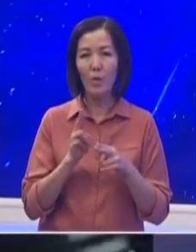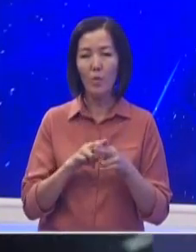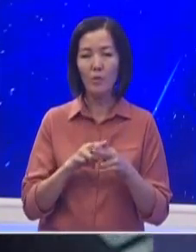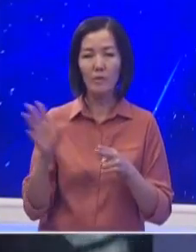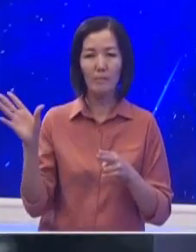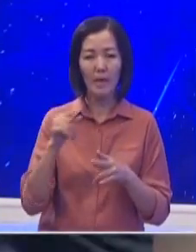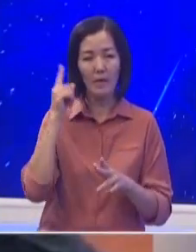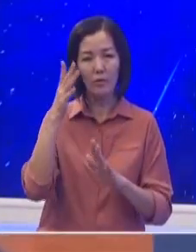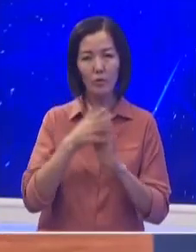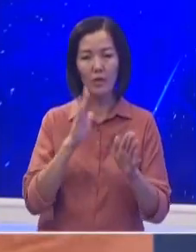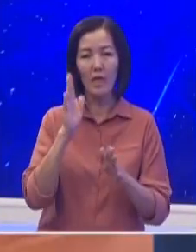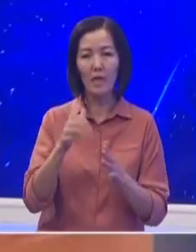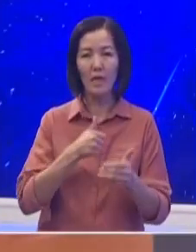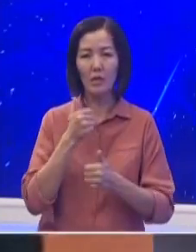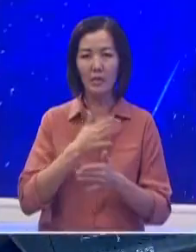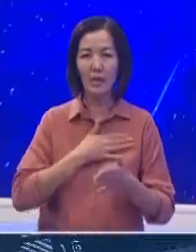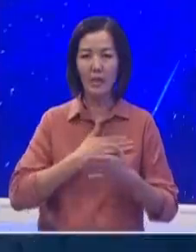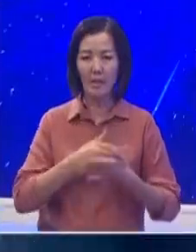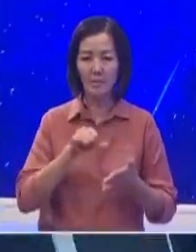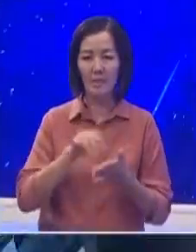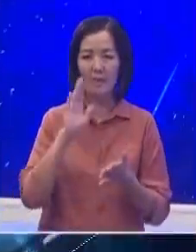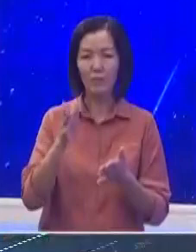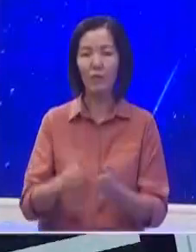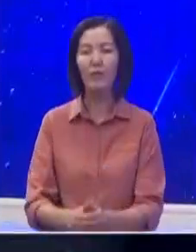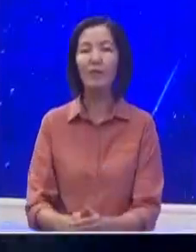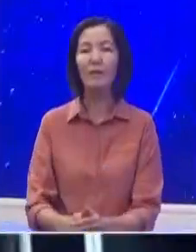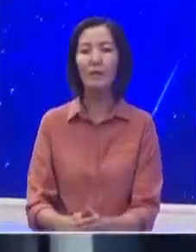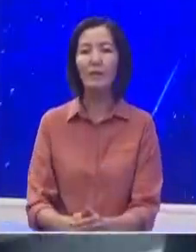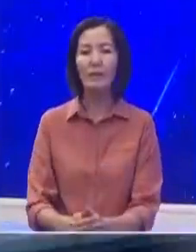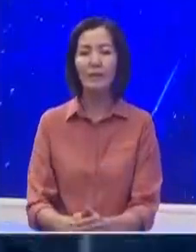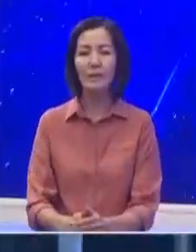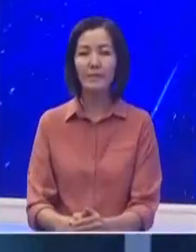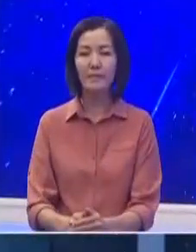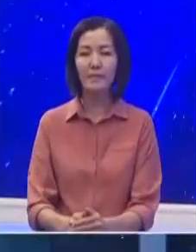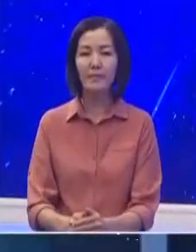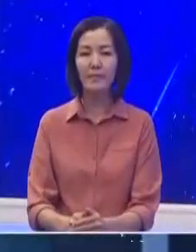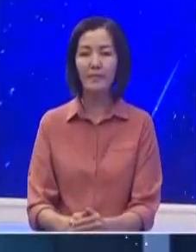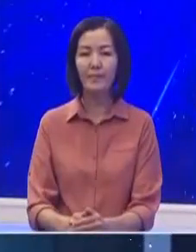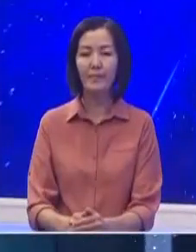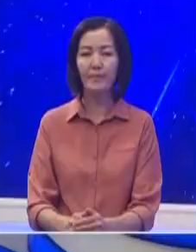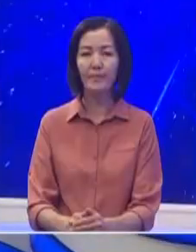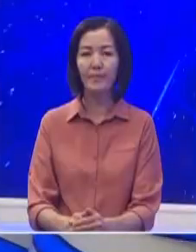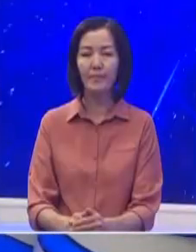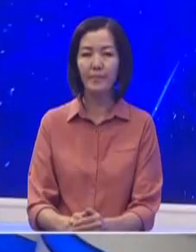түсінеді. Алдағы жарыста барымды салам деп отырым. Жарқын Нұрланұлы, Мәди Байбосынов, Жетісу телеарнасы.